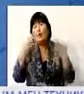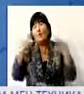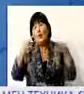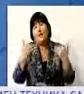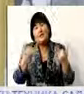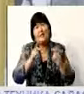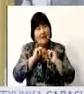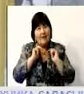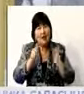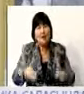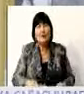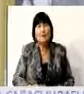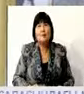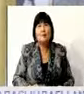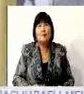тарту.